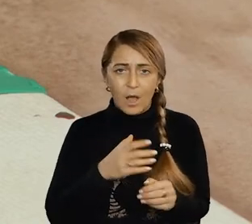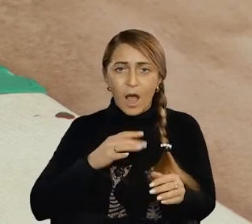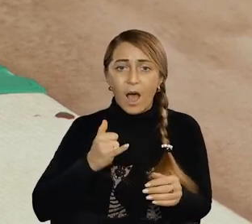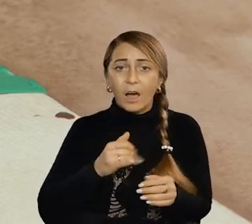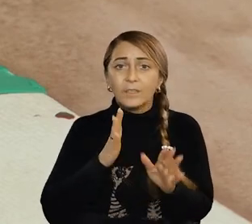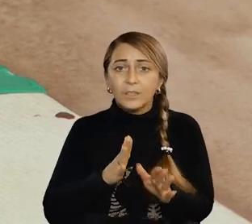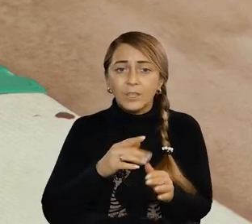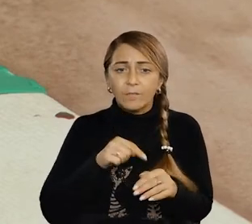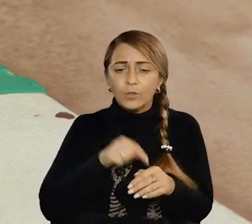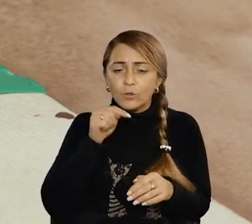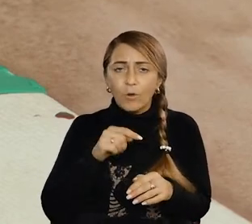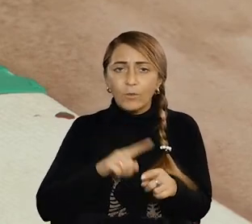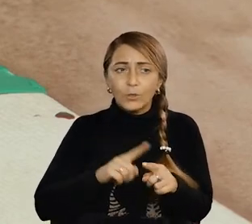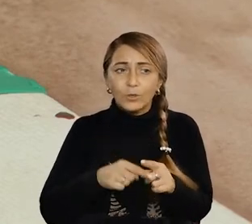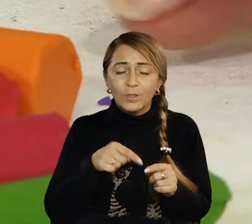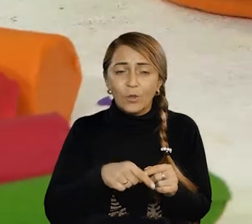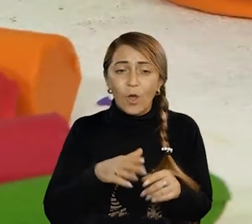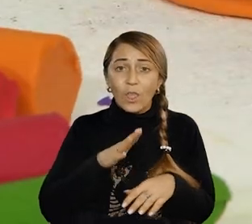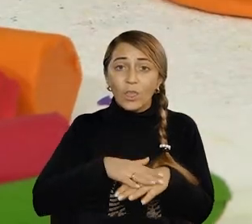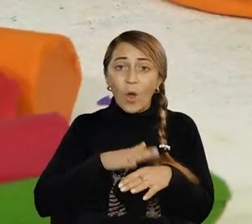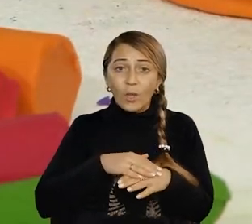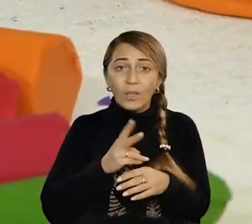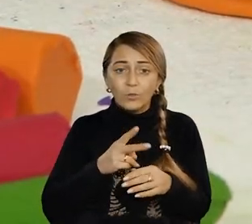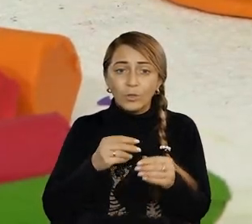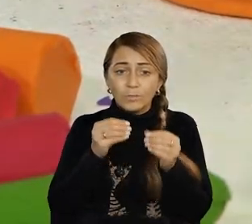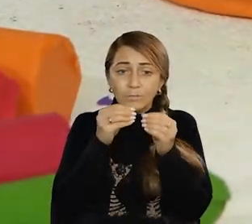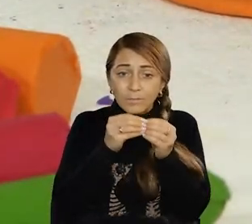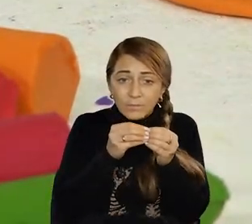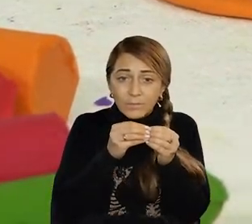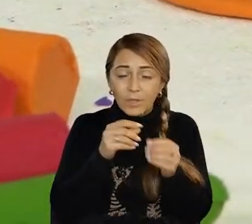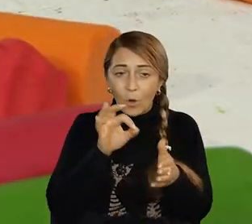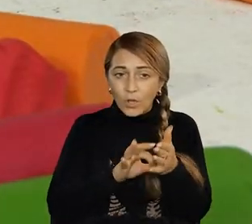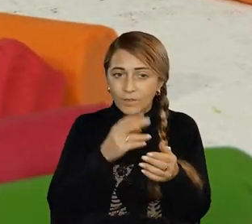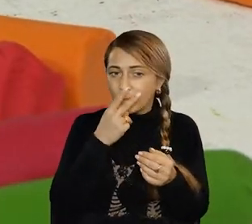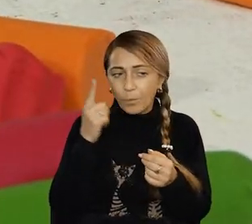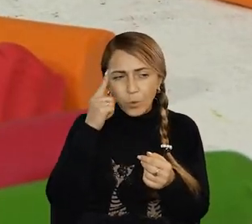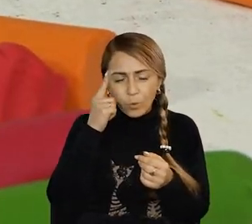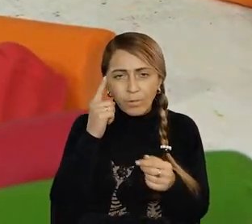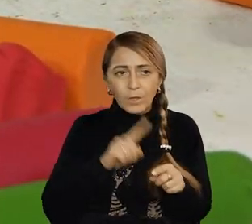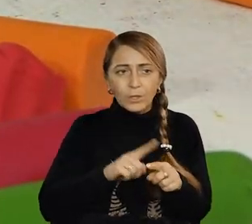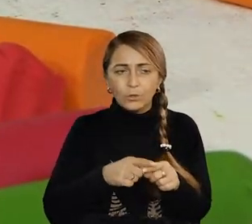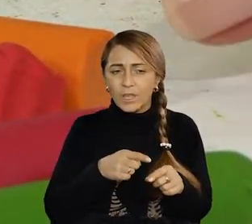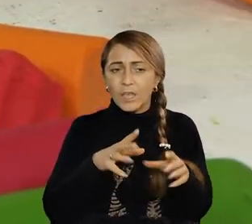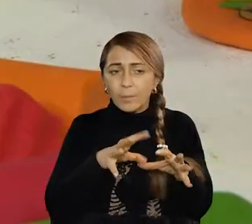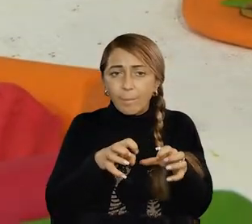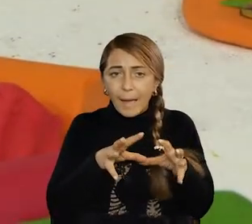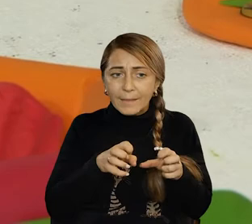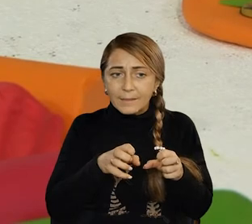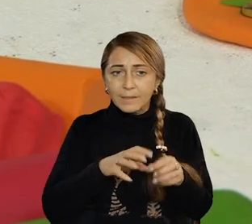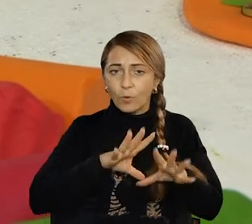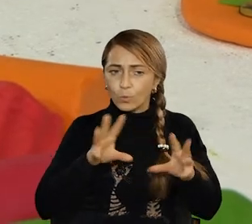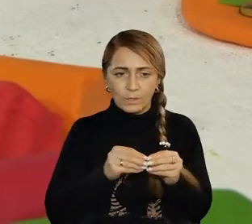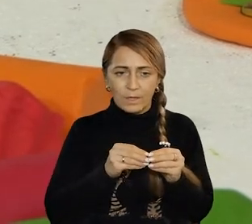адже тільки відчув, що до його ноги хтось торкнувся. Одразу подумав, що то пес.